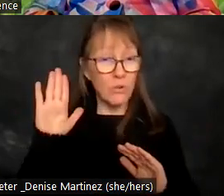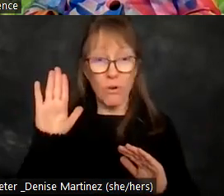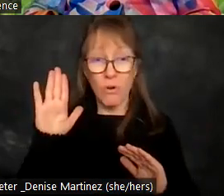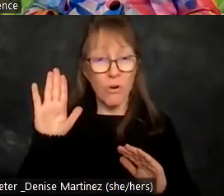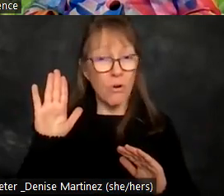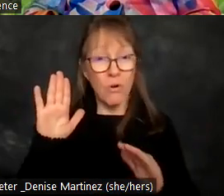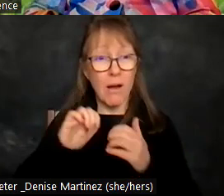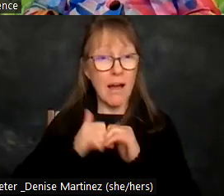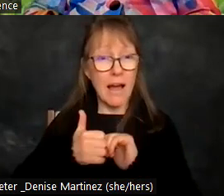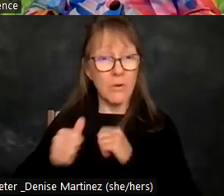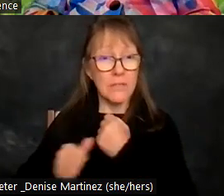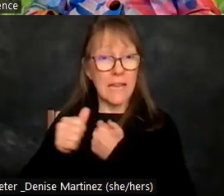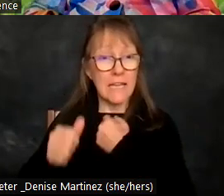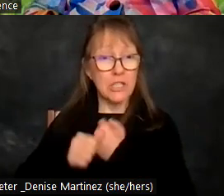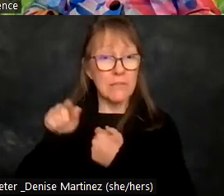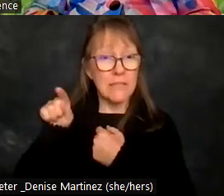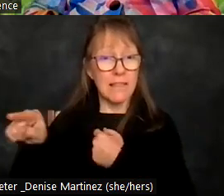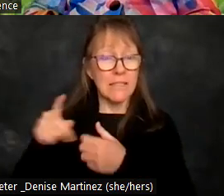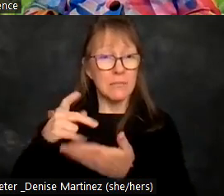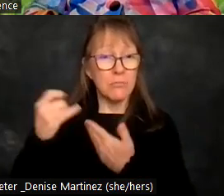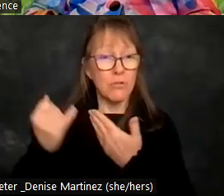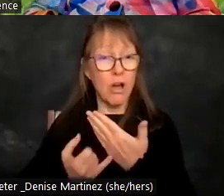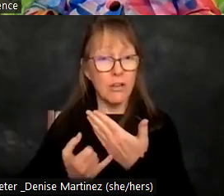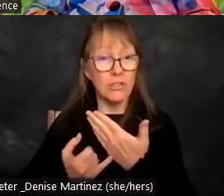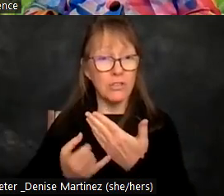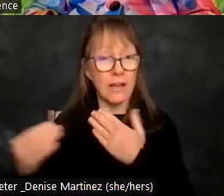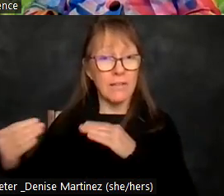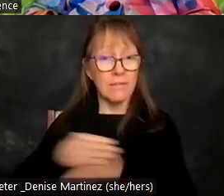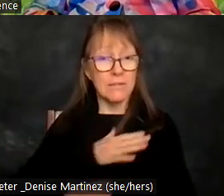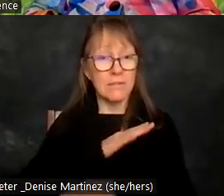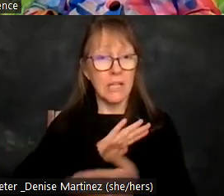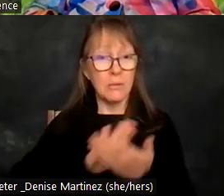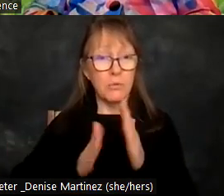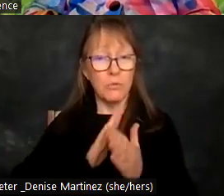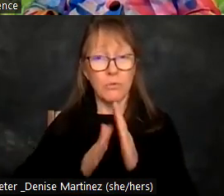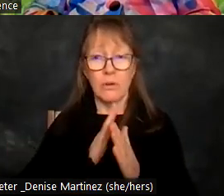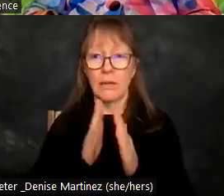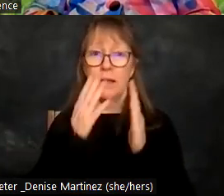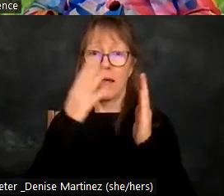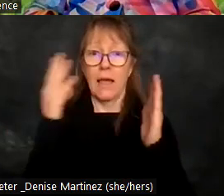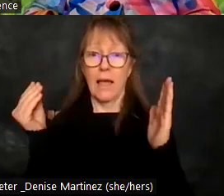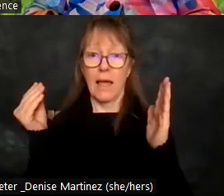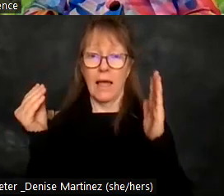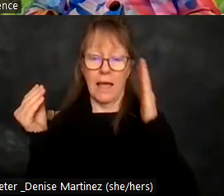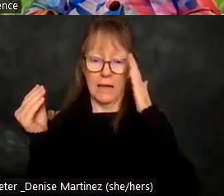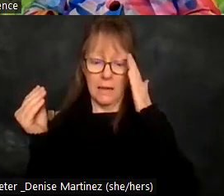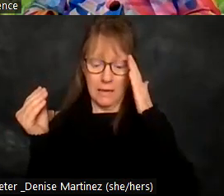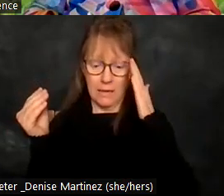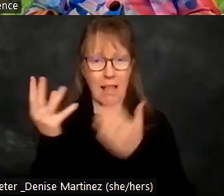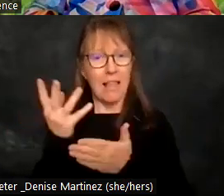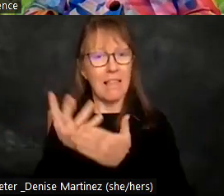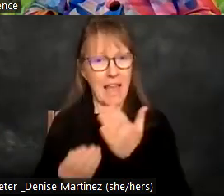pas de connaître qui dangereux comment ça danger qui dangereux qui danger projet capable gagner